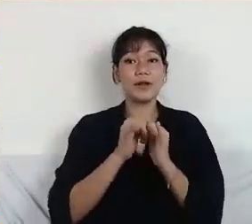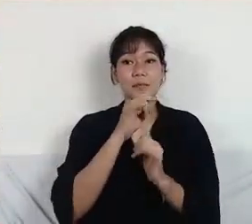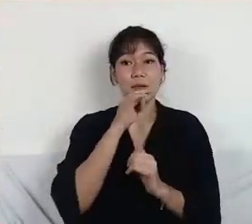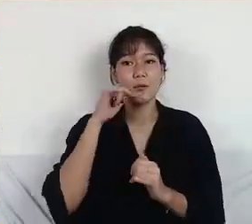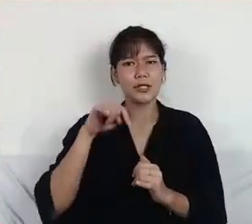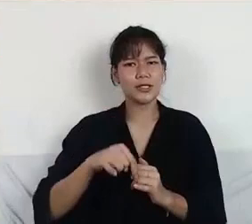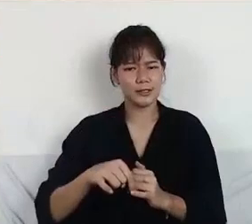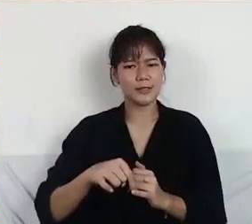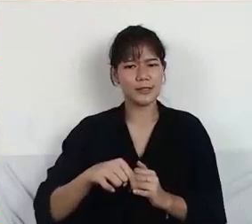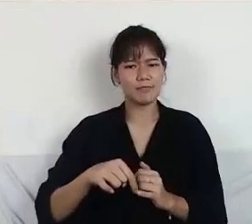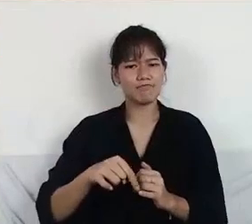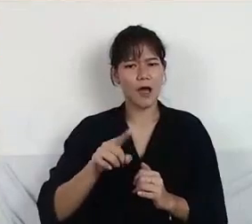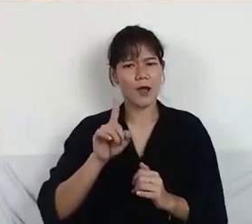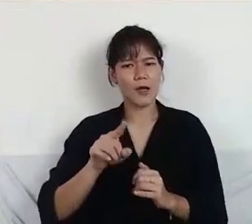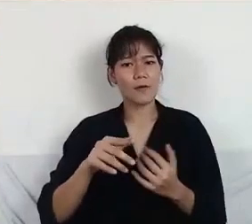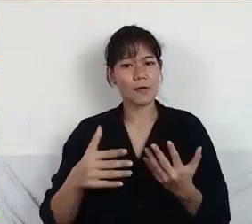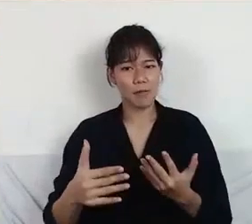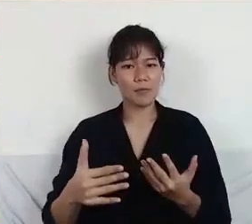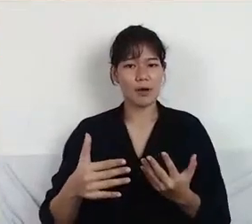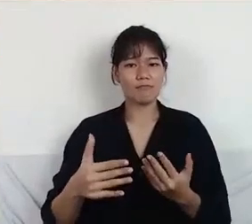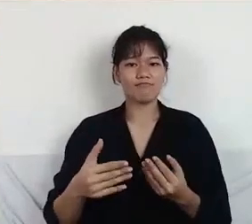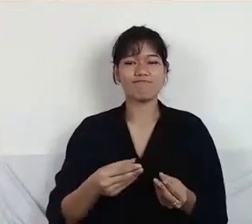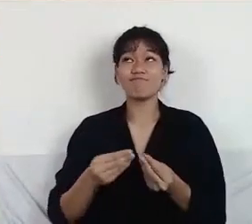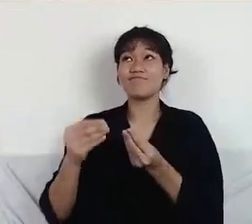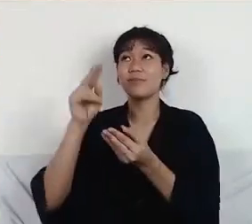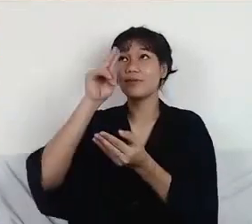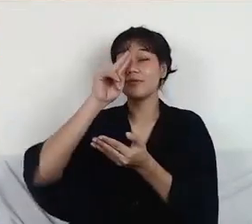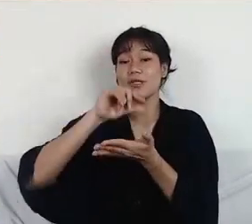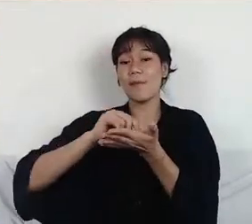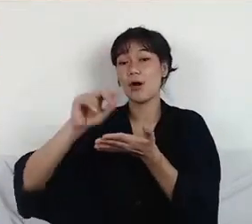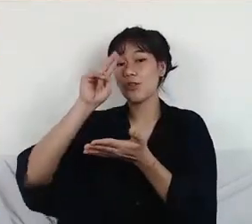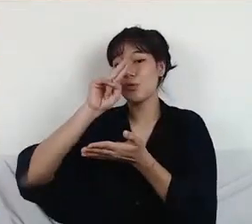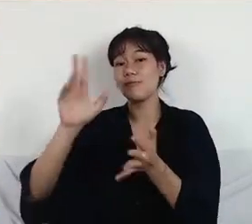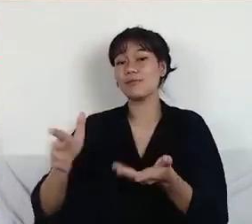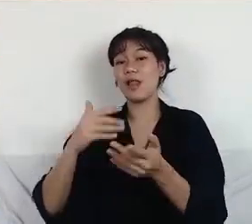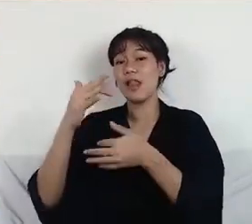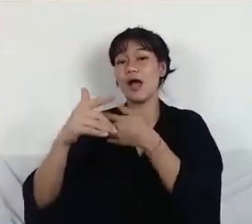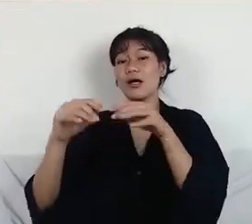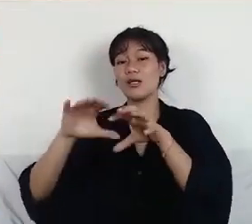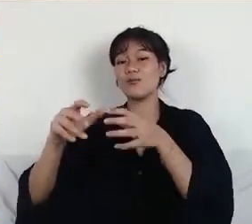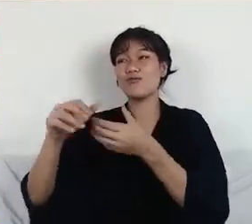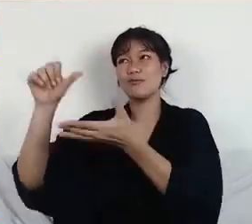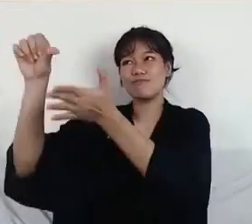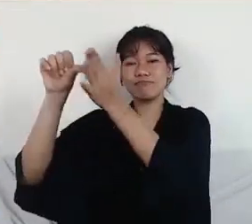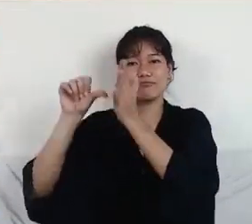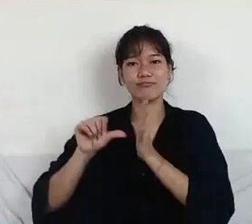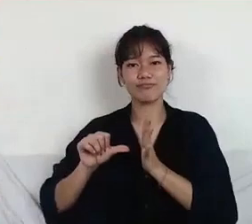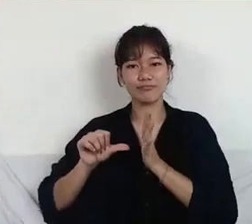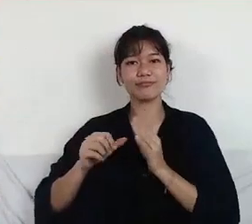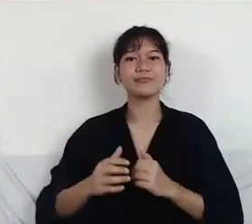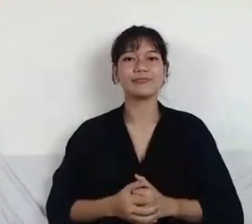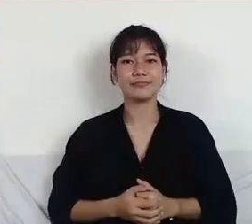Terjadi karena pertolongan kita adalah di dalam nama Tuhan Pencipta langit dan bumi.